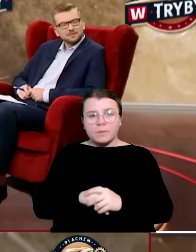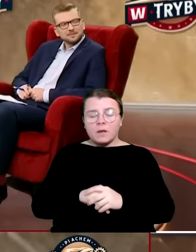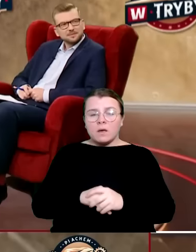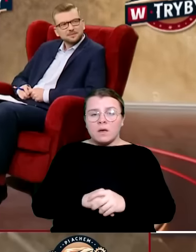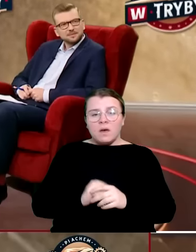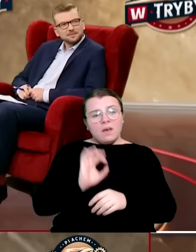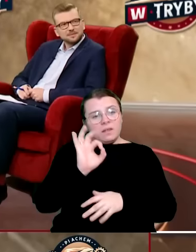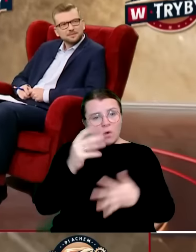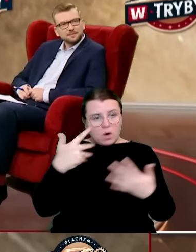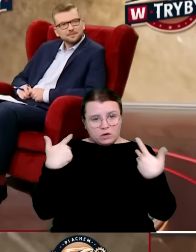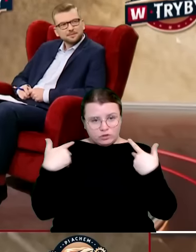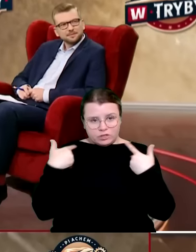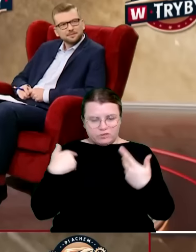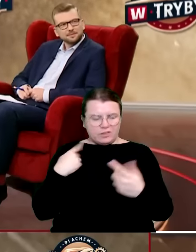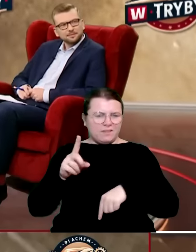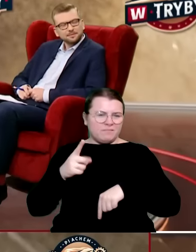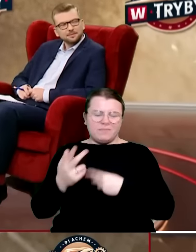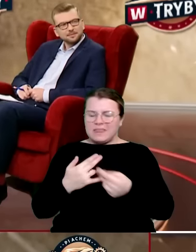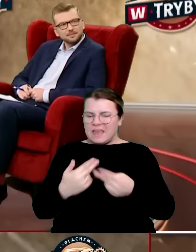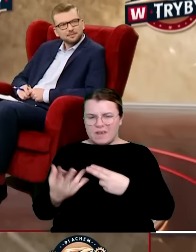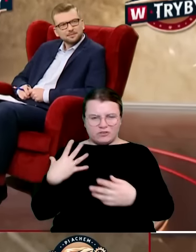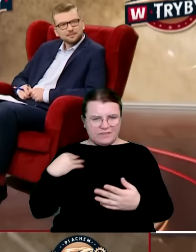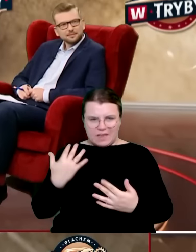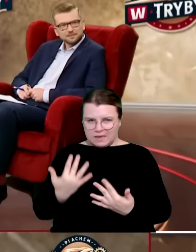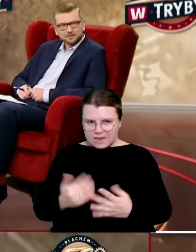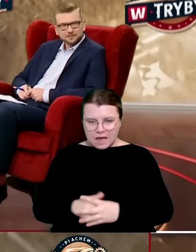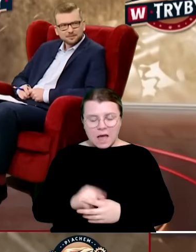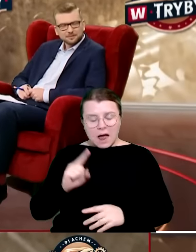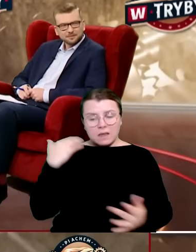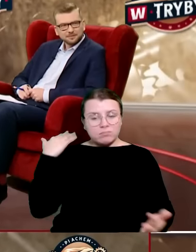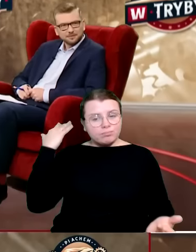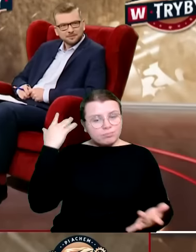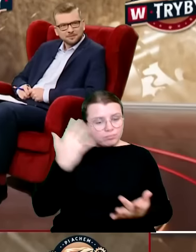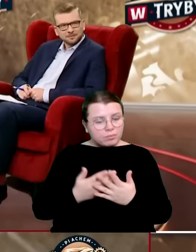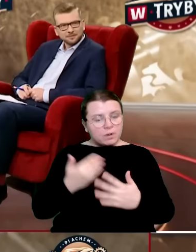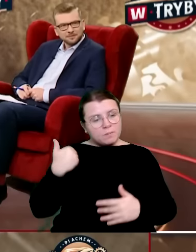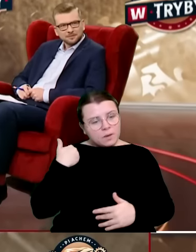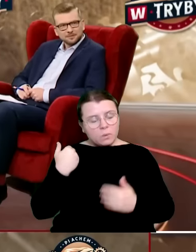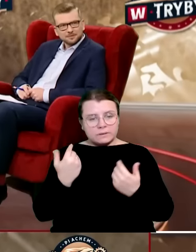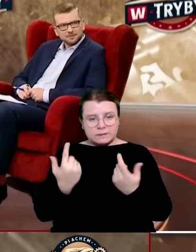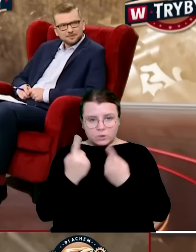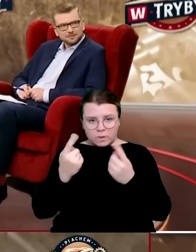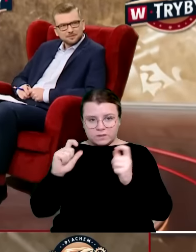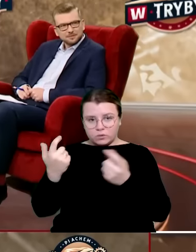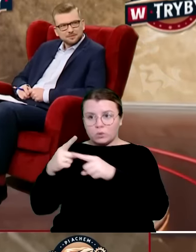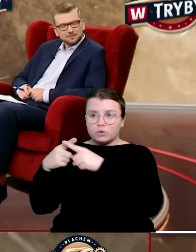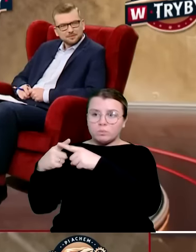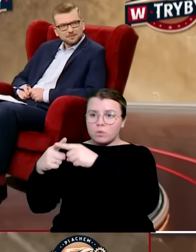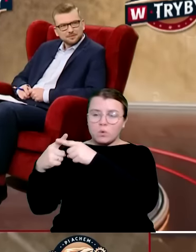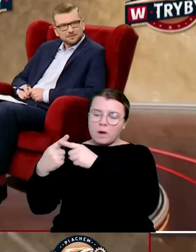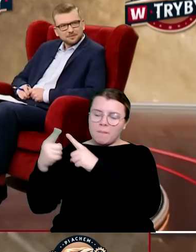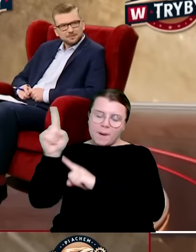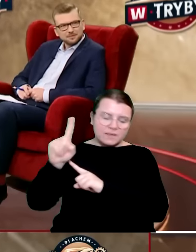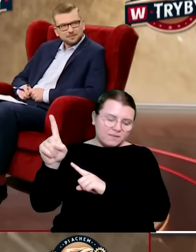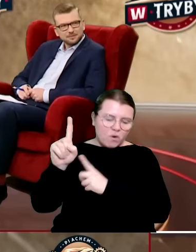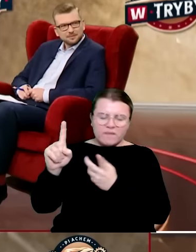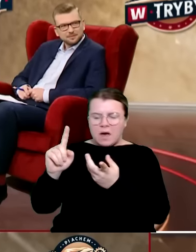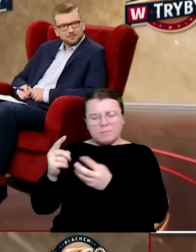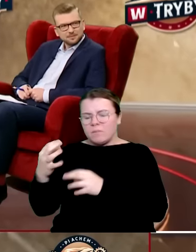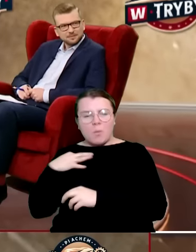bez względu na to, ile żyjecie, z historią taką, kiedy mamy do czynienia ze spółką państwową, czy spółką akcyjną, już jak zwał, tak